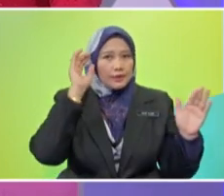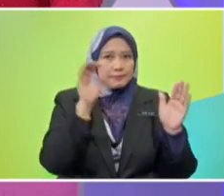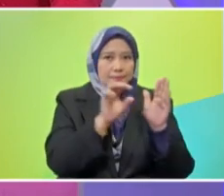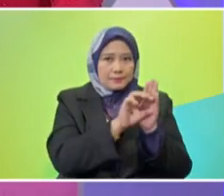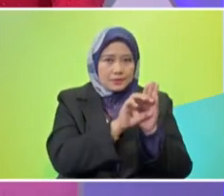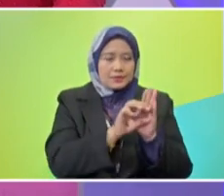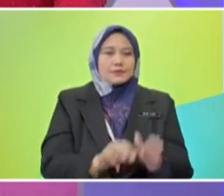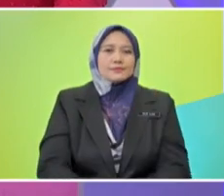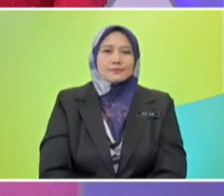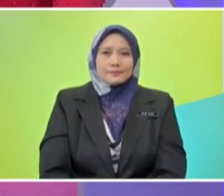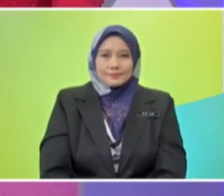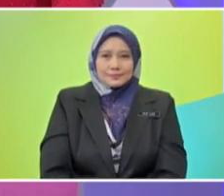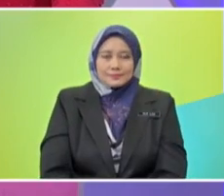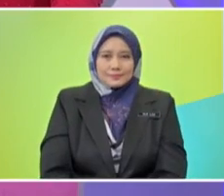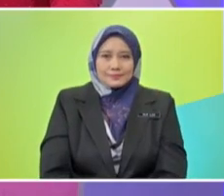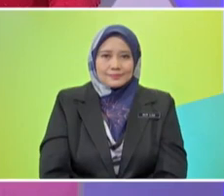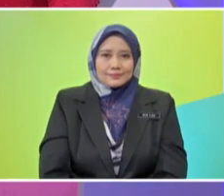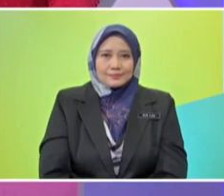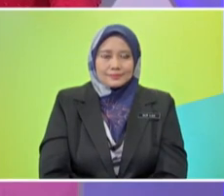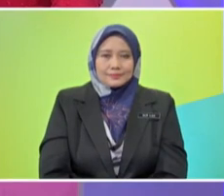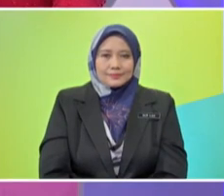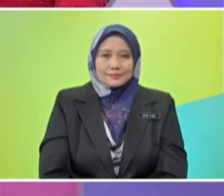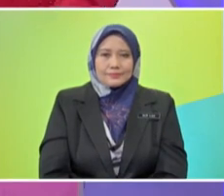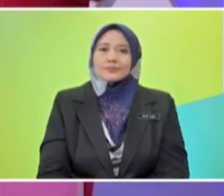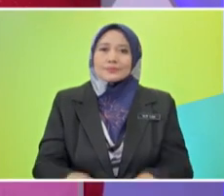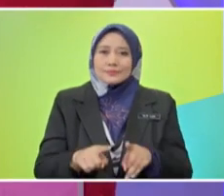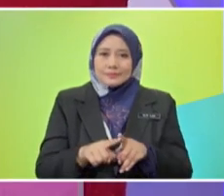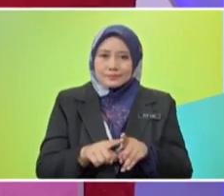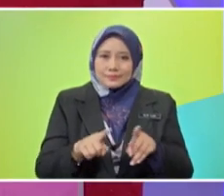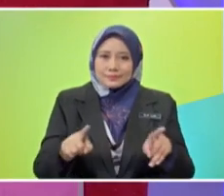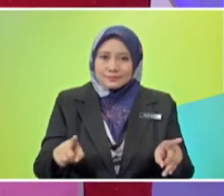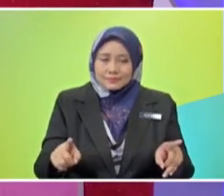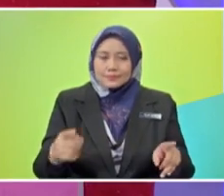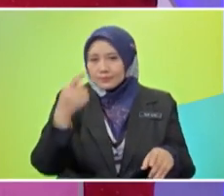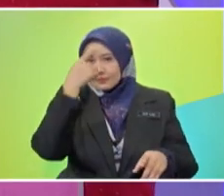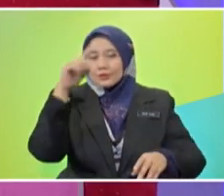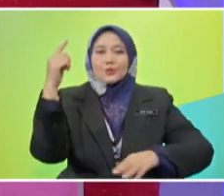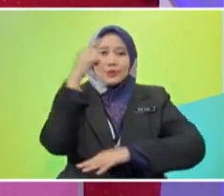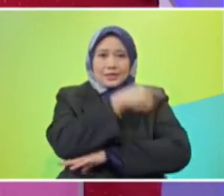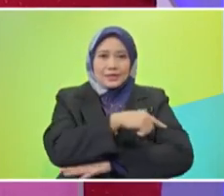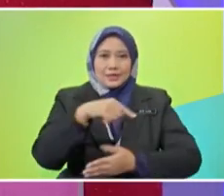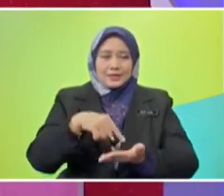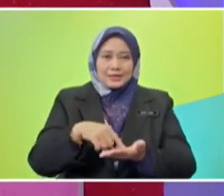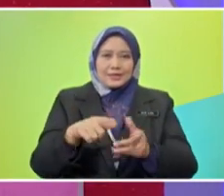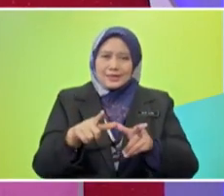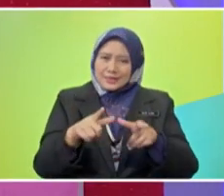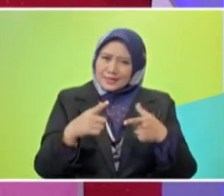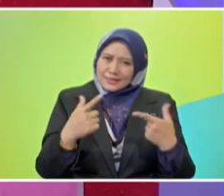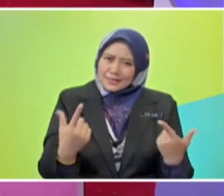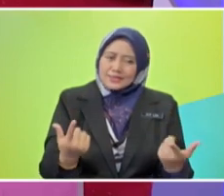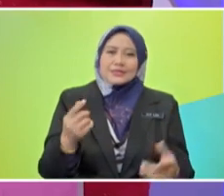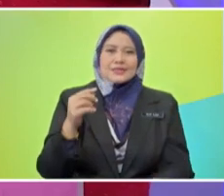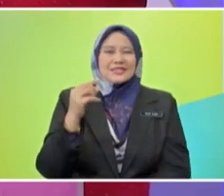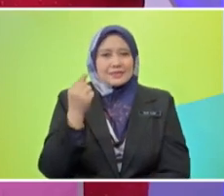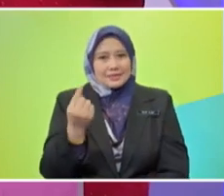membina ayat menggunakan kata kerja. Tetapi pada kali ini ada kelainan sedikit. Kita tingkatkan sikit kemahirannya,